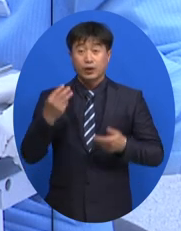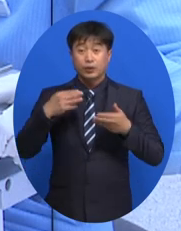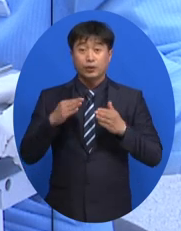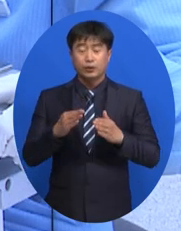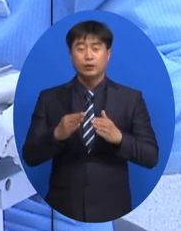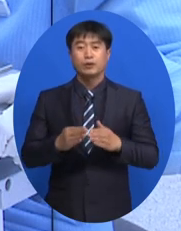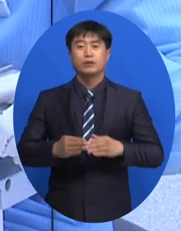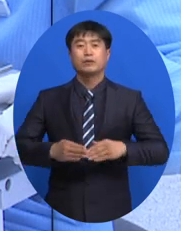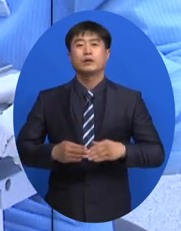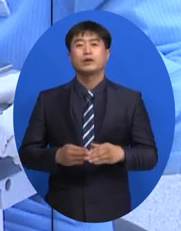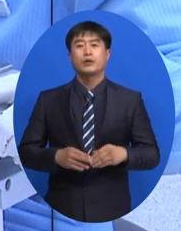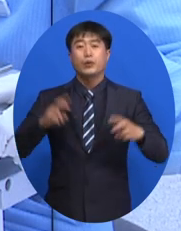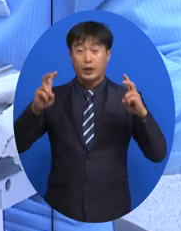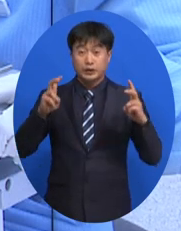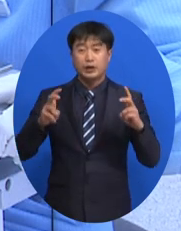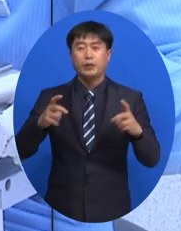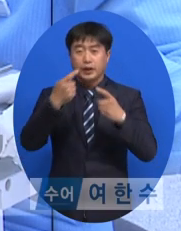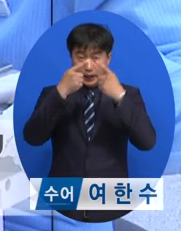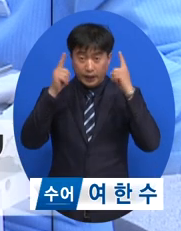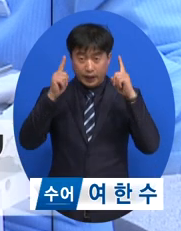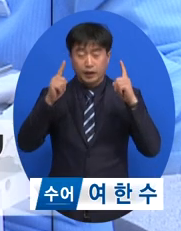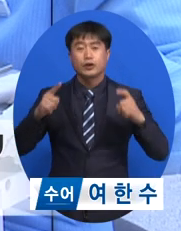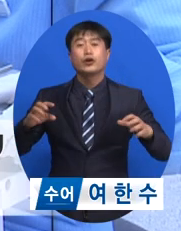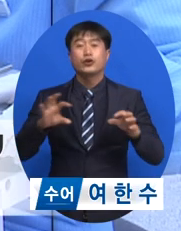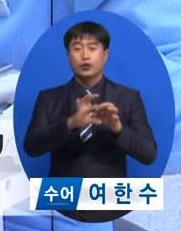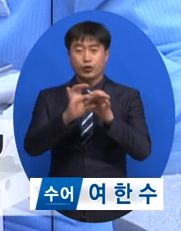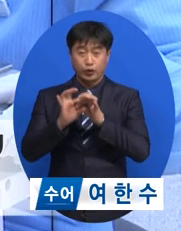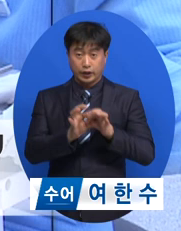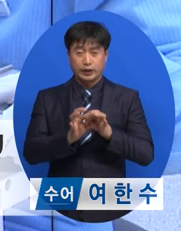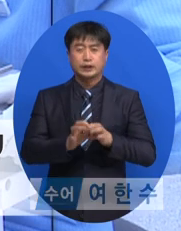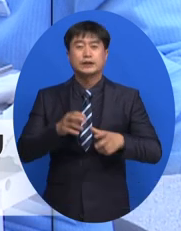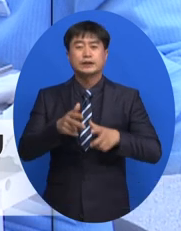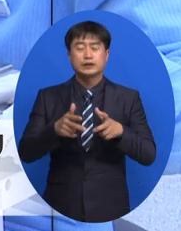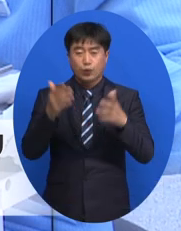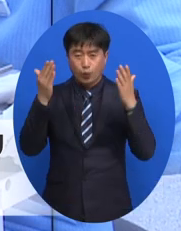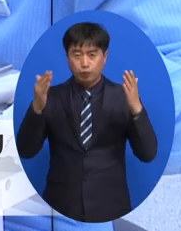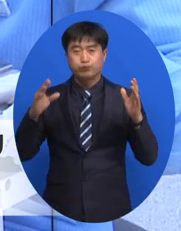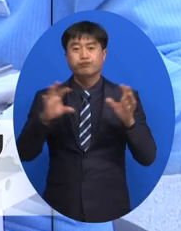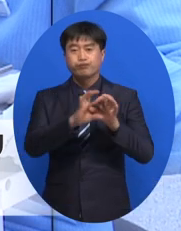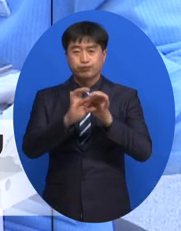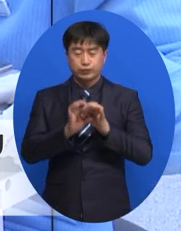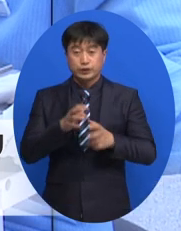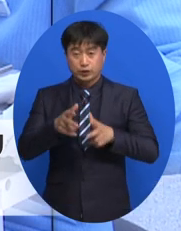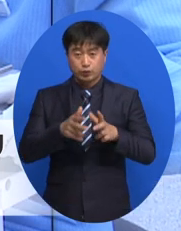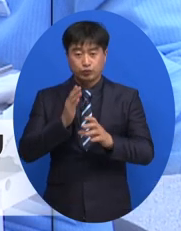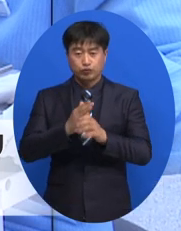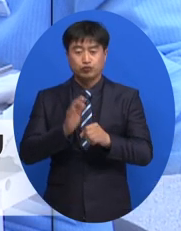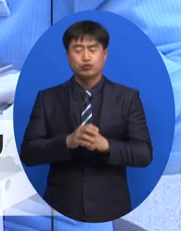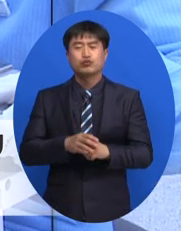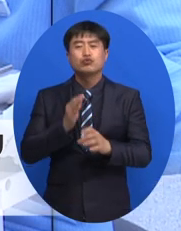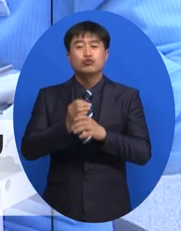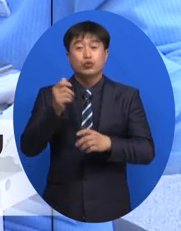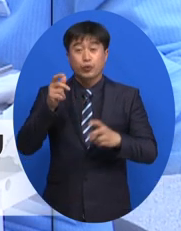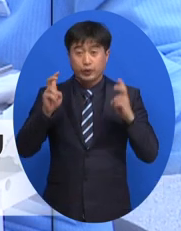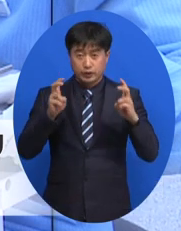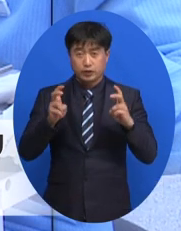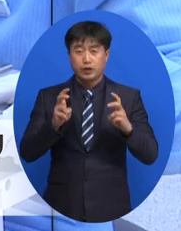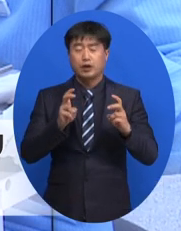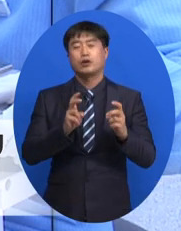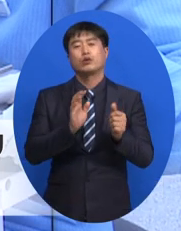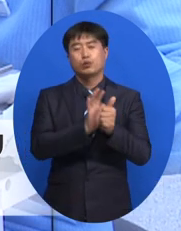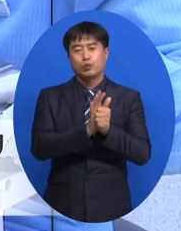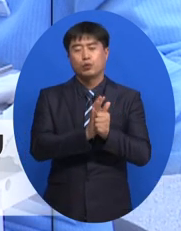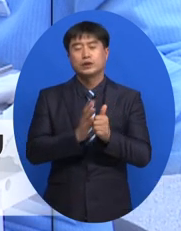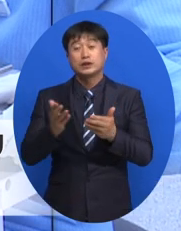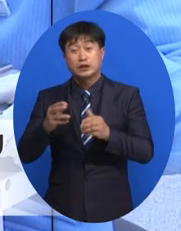경기도가 기업과 대학을 이어주는 산학협력 사업을 추진하고 있는데요. 중소기업의 매출 향상과 고용 창출에 큰 도움이 되고 있다고